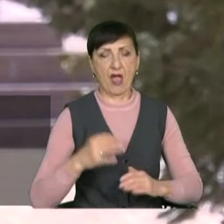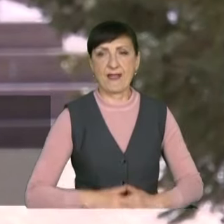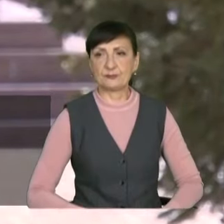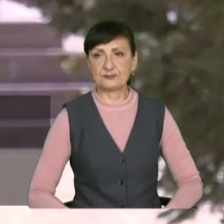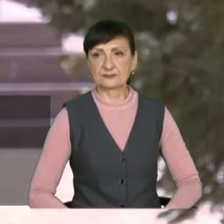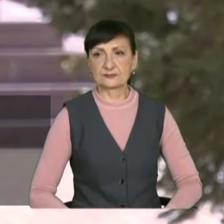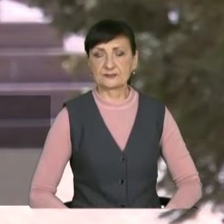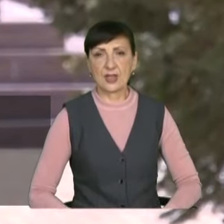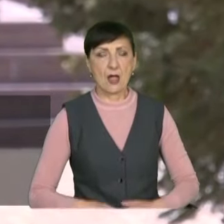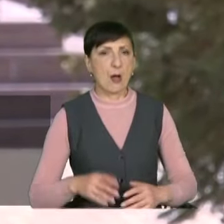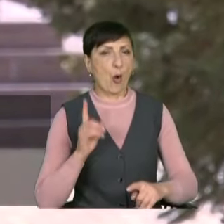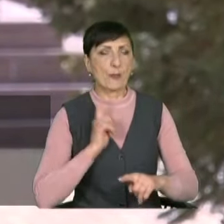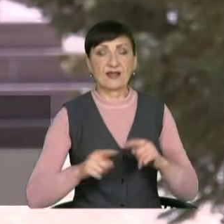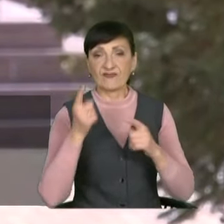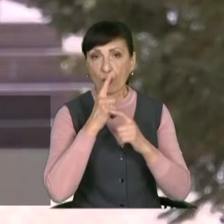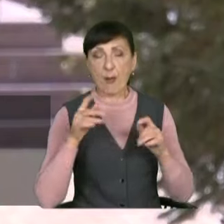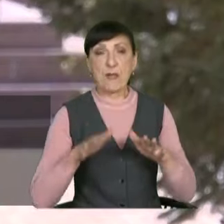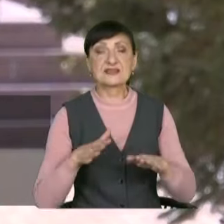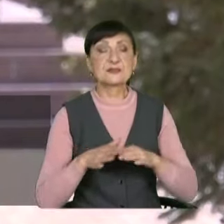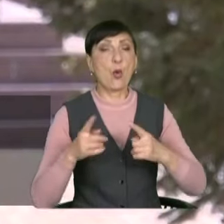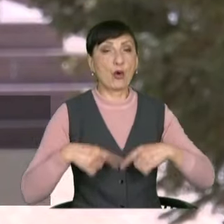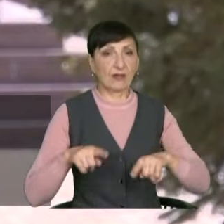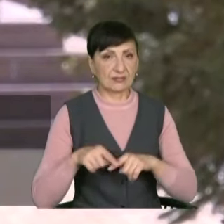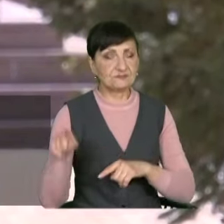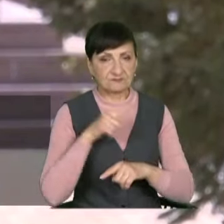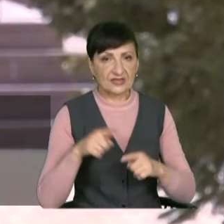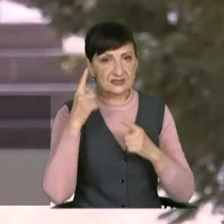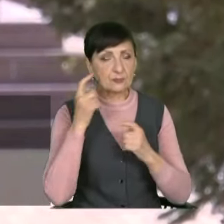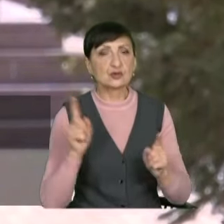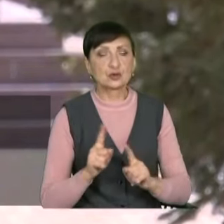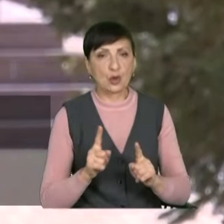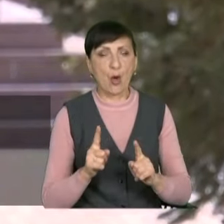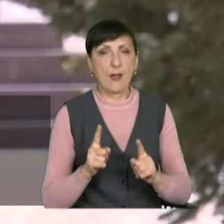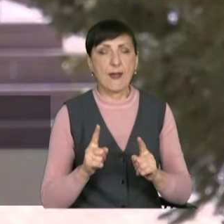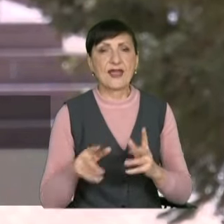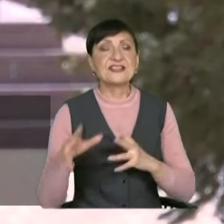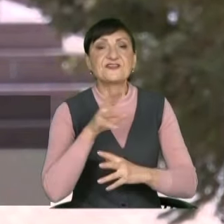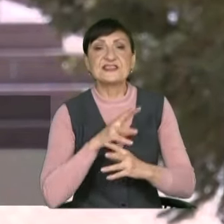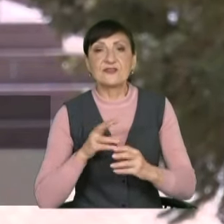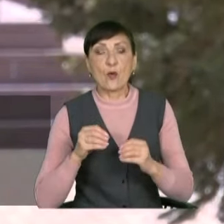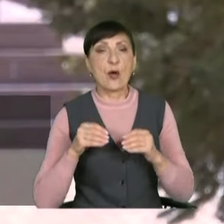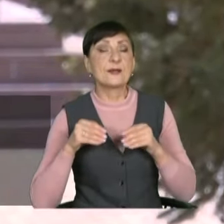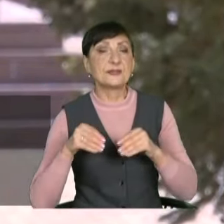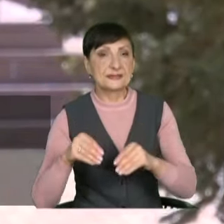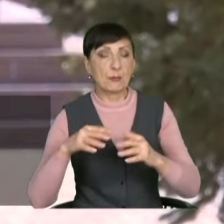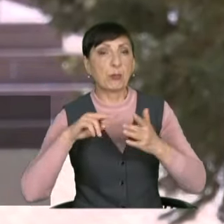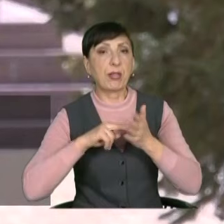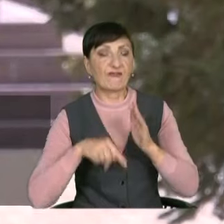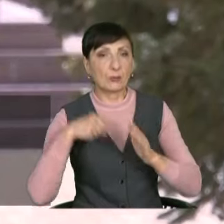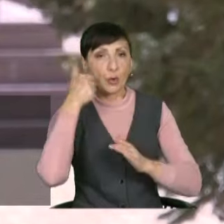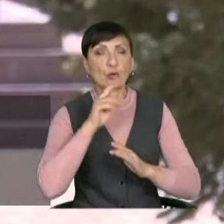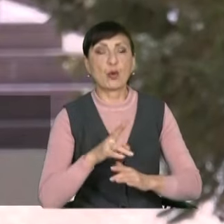опираться именно по оперативной информации местных исполнительных органов, то из всего вообще ярового сева планируемого в текущем году